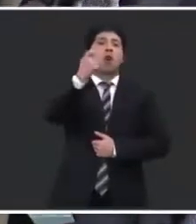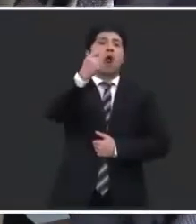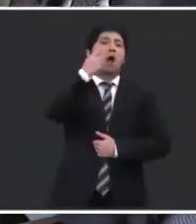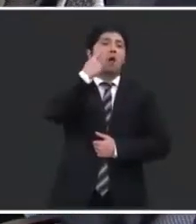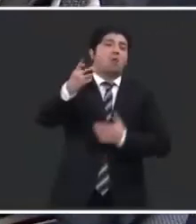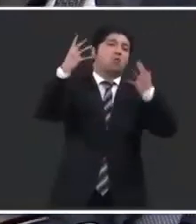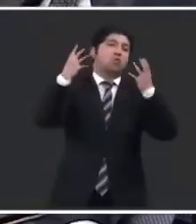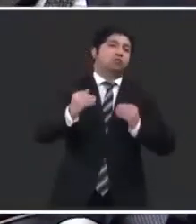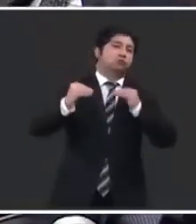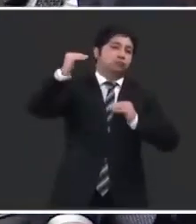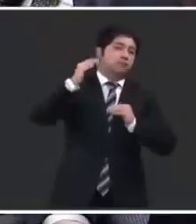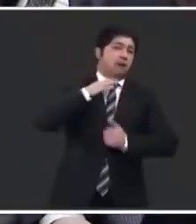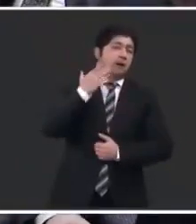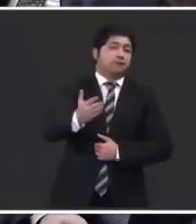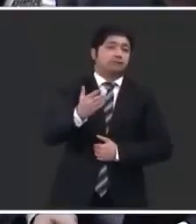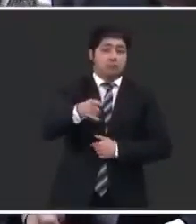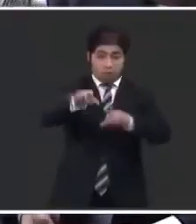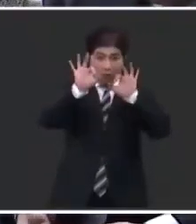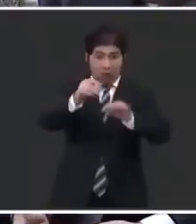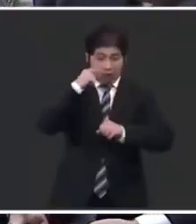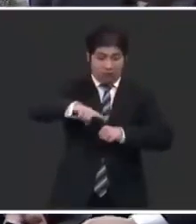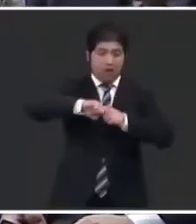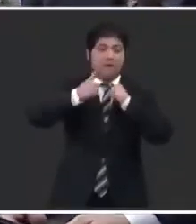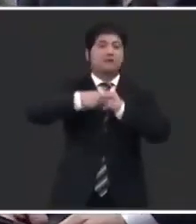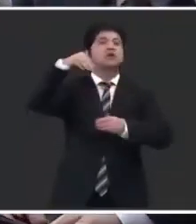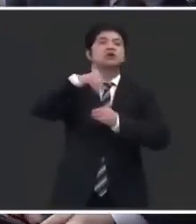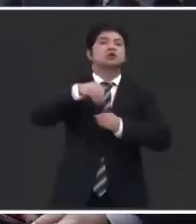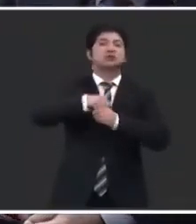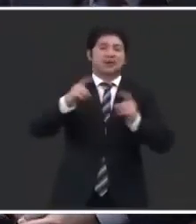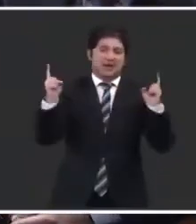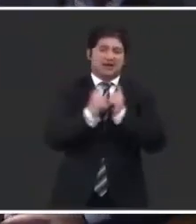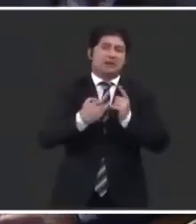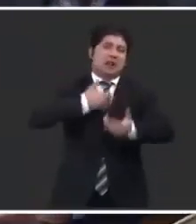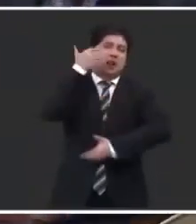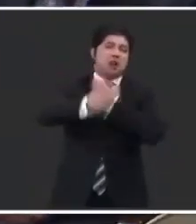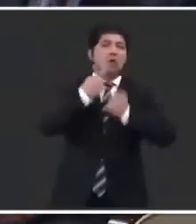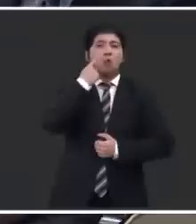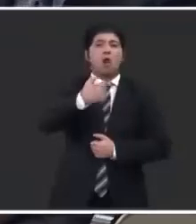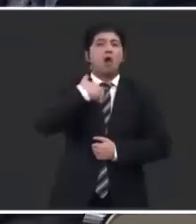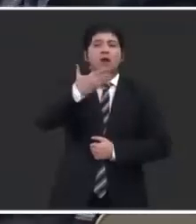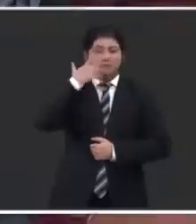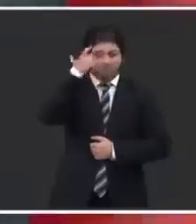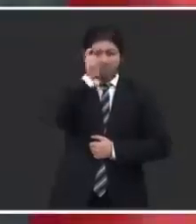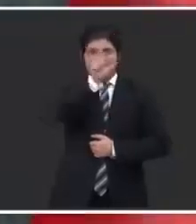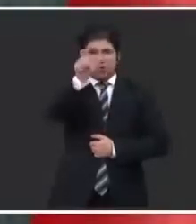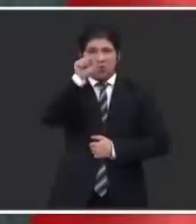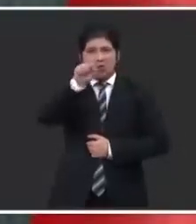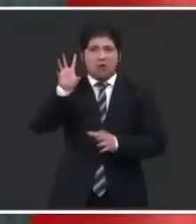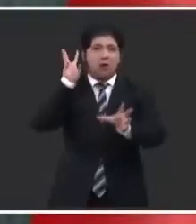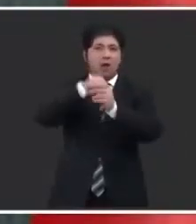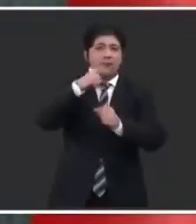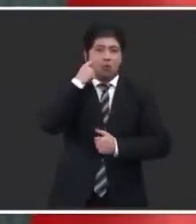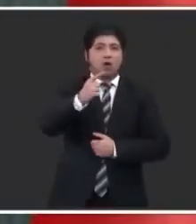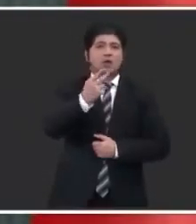buldu Böylece bu hafta içinde kısaca ifade etmeye çalıştığım başlıklar altında